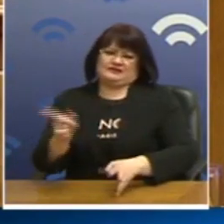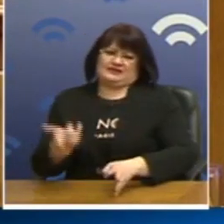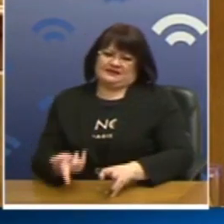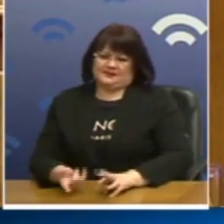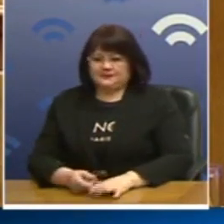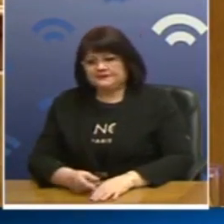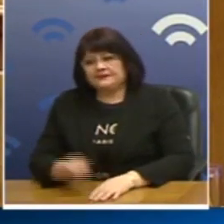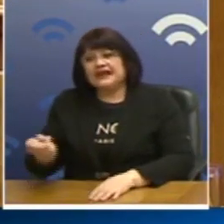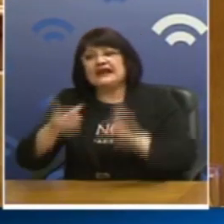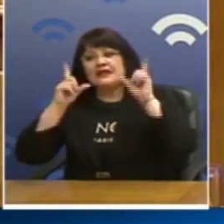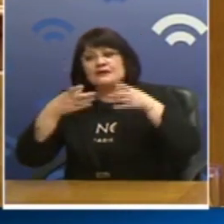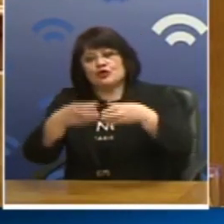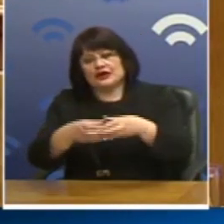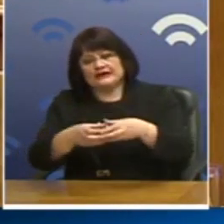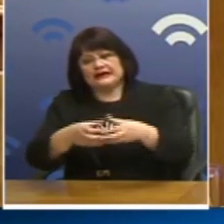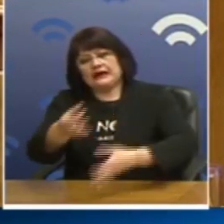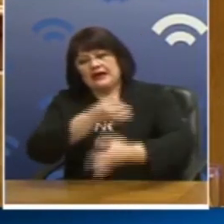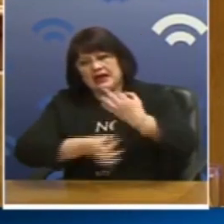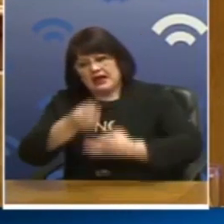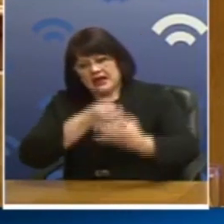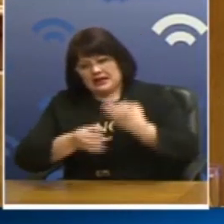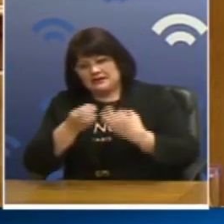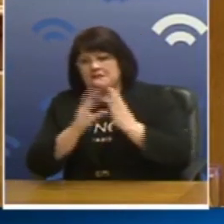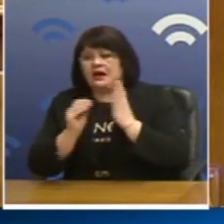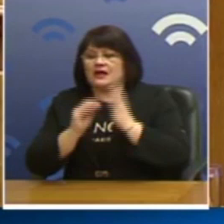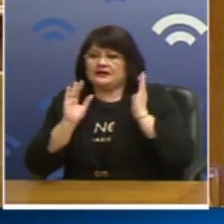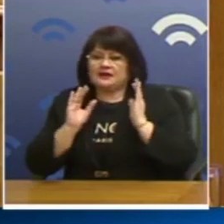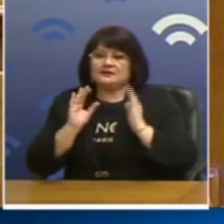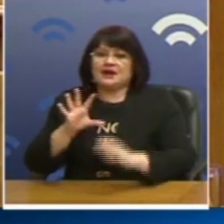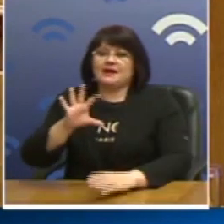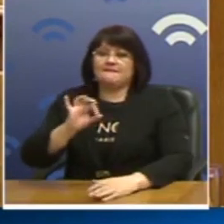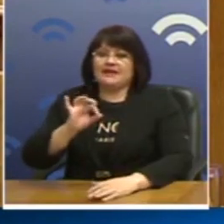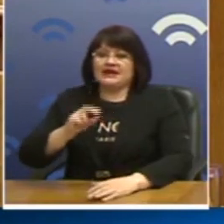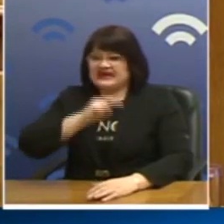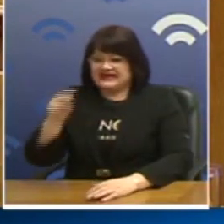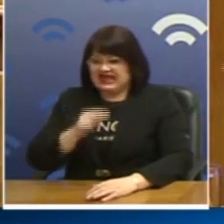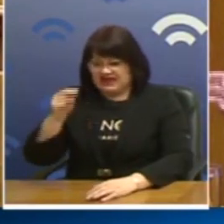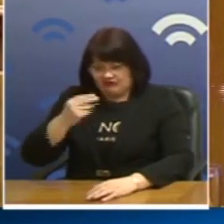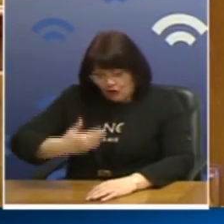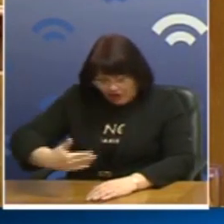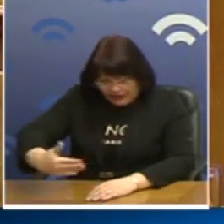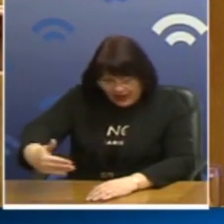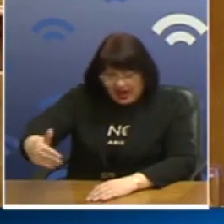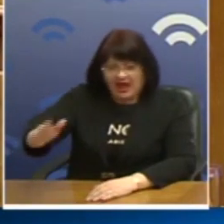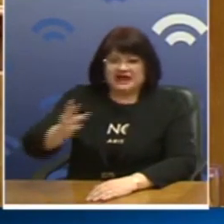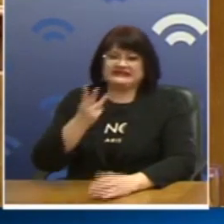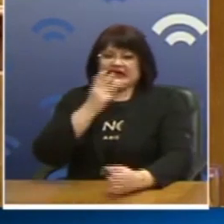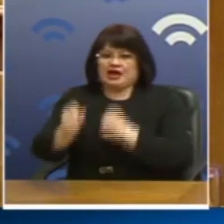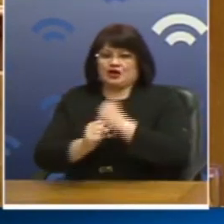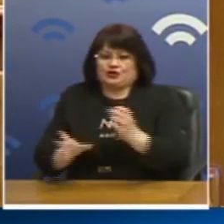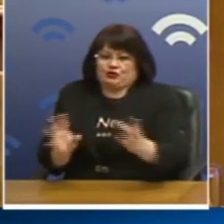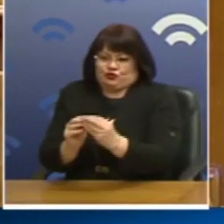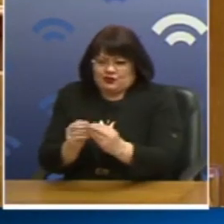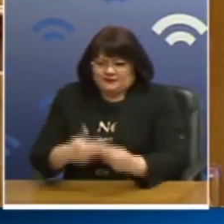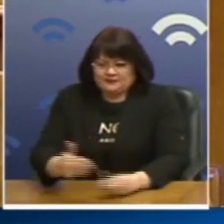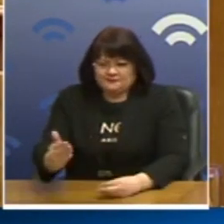Δημοκρατία δηλαδή, μιλάει για παράδειγμα για 50 ευρώ σε βάθος χρόνου, σε βάθος τριετίας μάλλον, για να